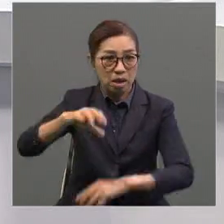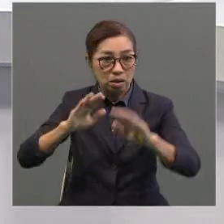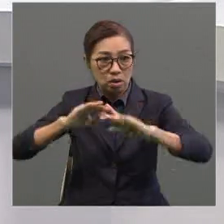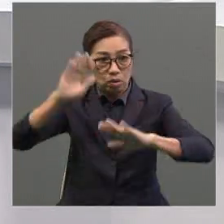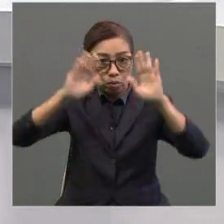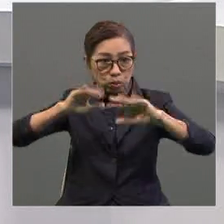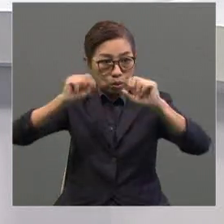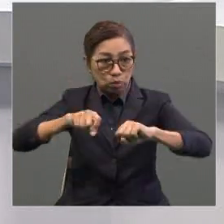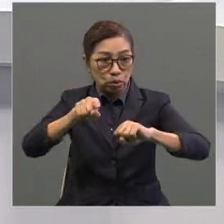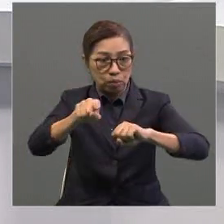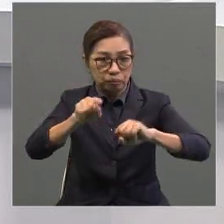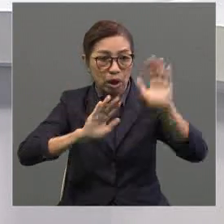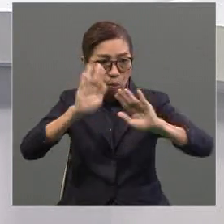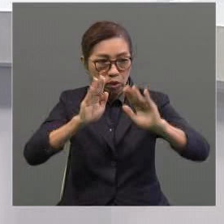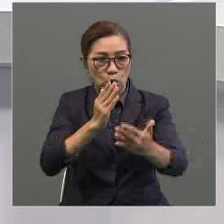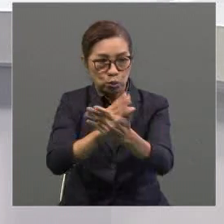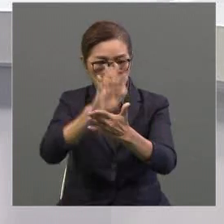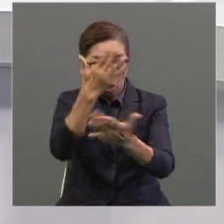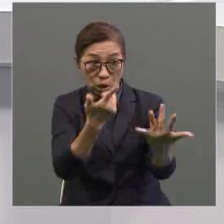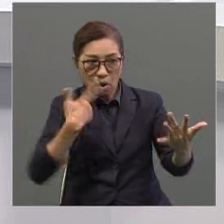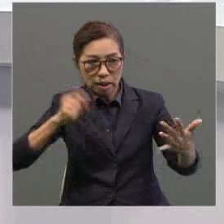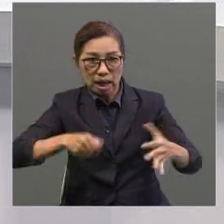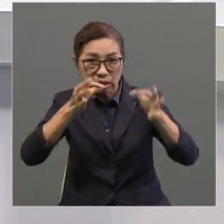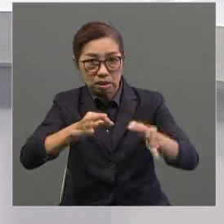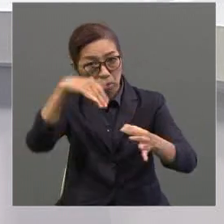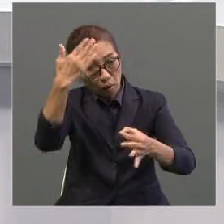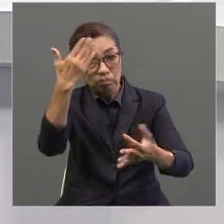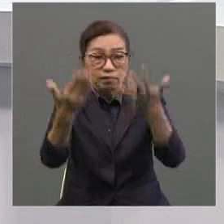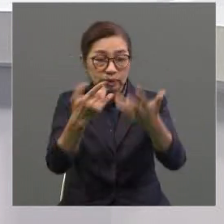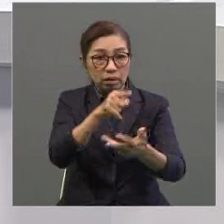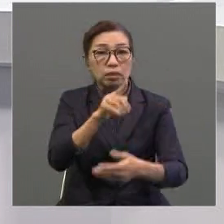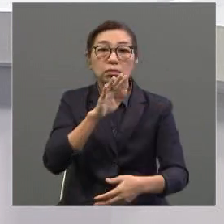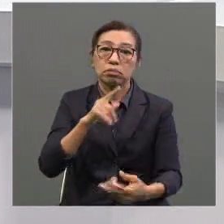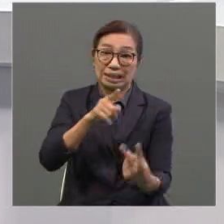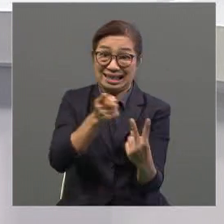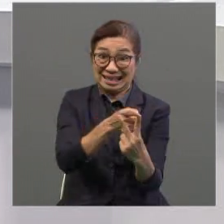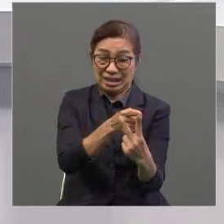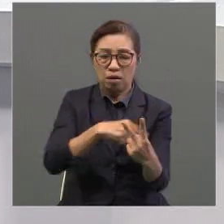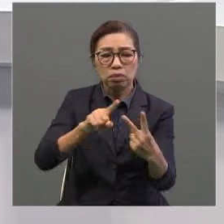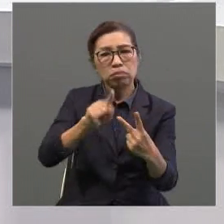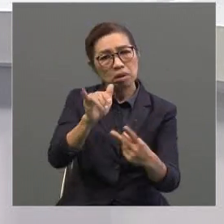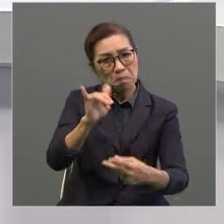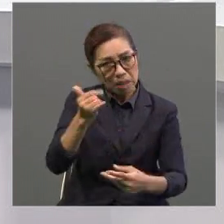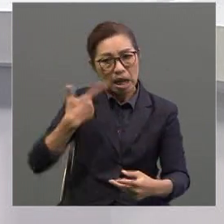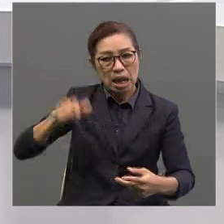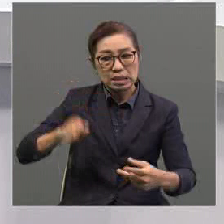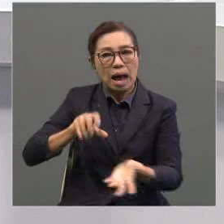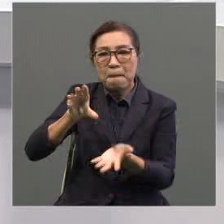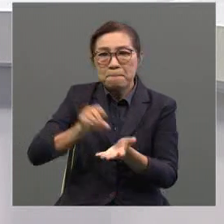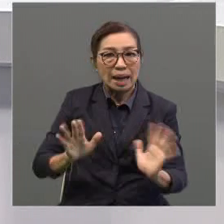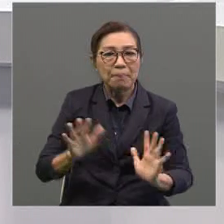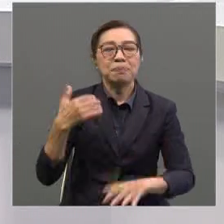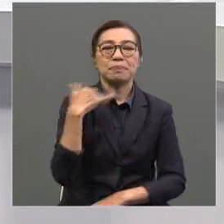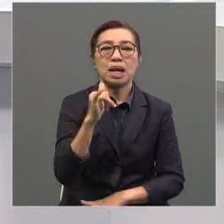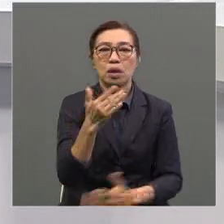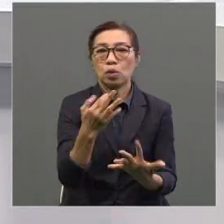การโหวตก่อนชั่วคราวจนกว่าจะมีคำวินิจฉัยหรือว่าศาลไม่รับเลยมันก็เป็นไปได้หมดทุกหน้าเพราะฉะนั้นเราก็เลยต้องหา